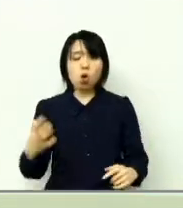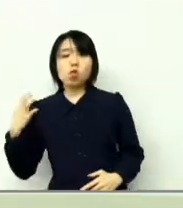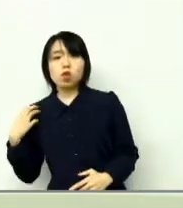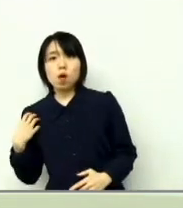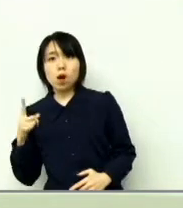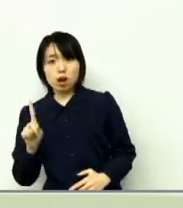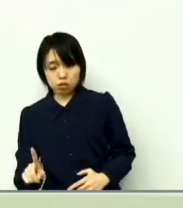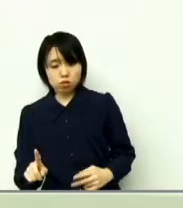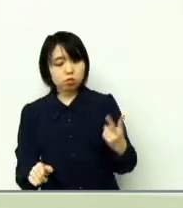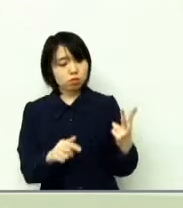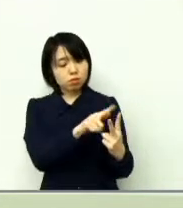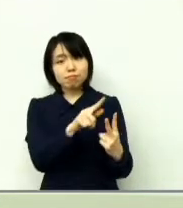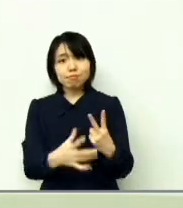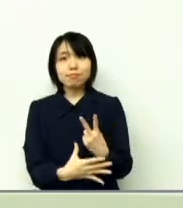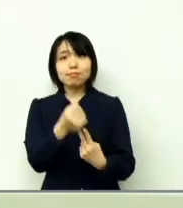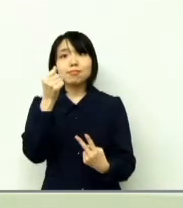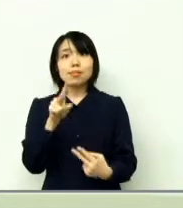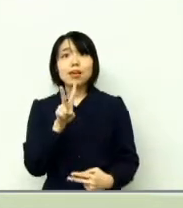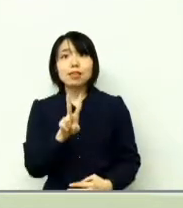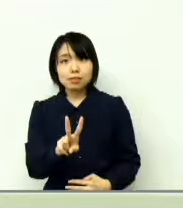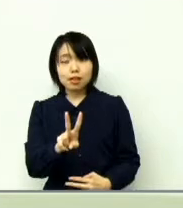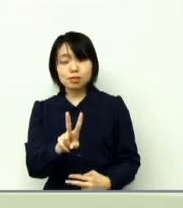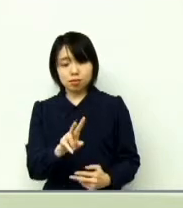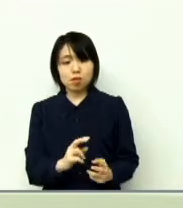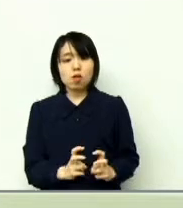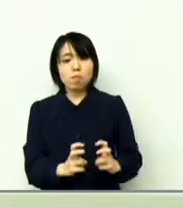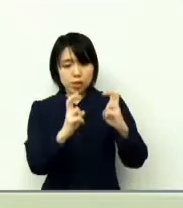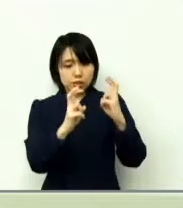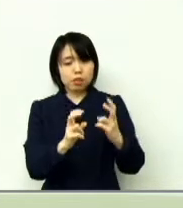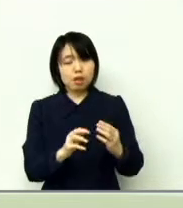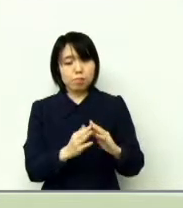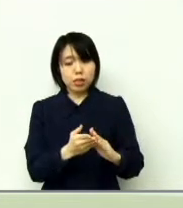で、二つの都心でございます。それ以外にですね、